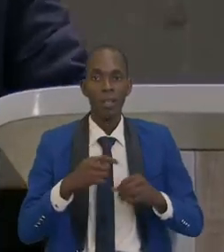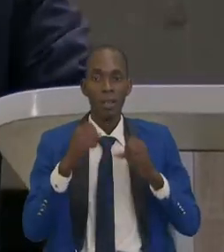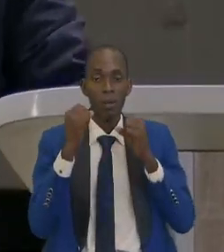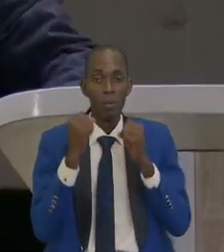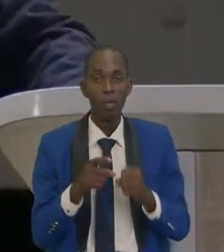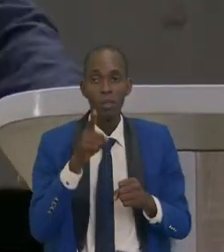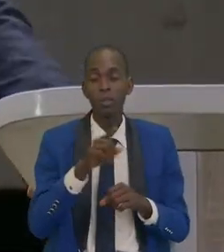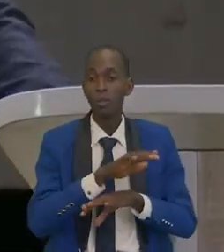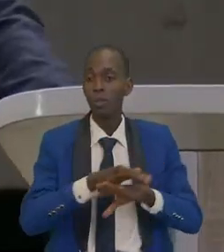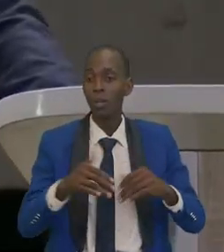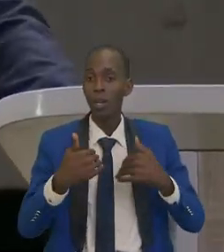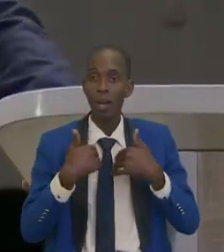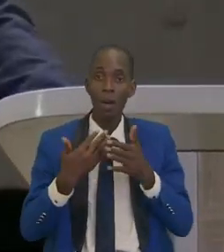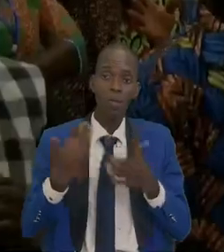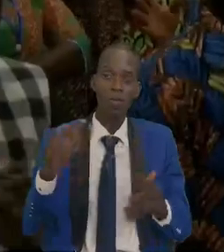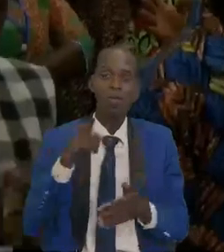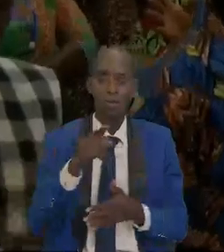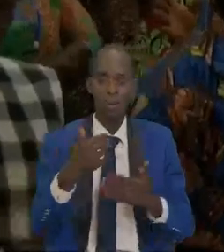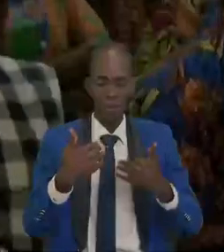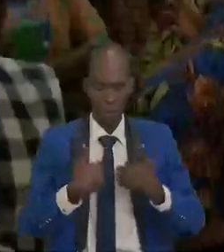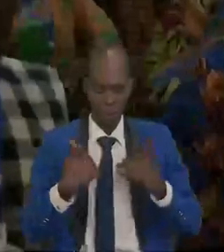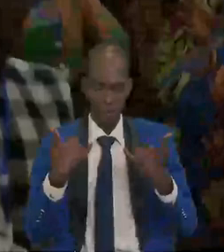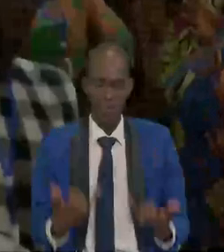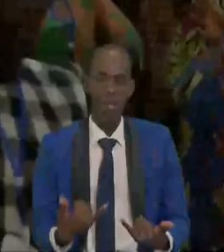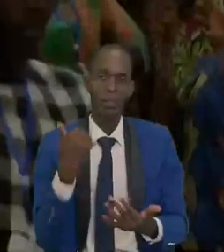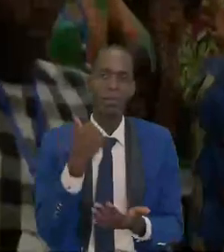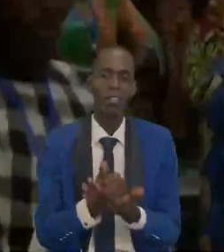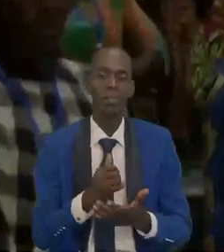la puissance que tu n'avais pas avant viendra.